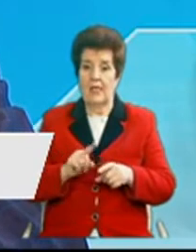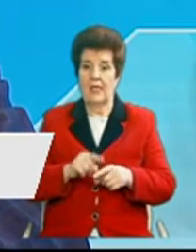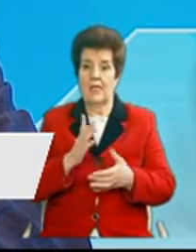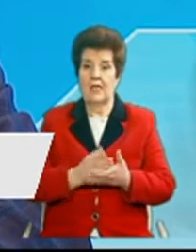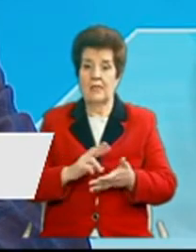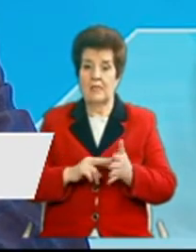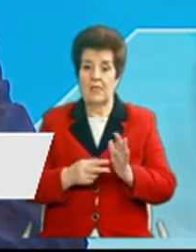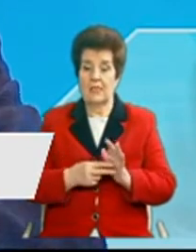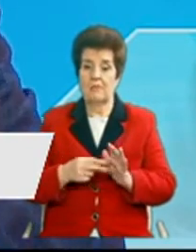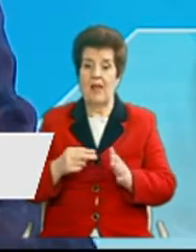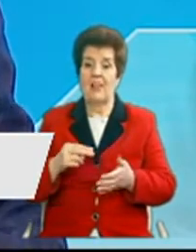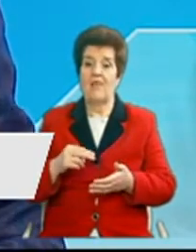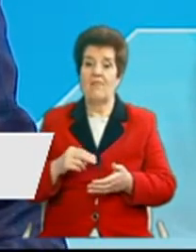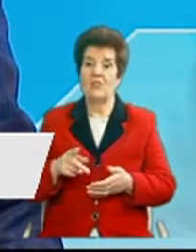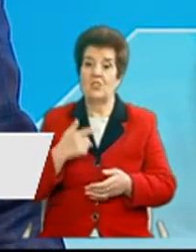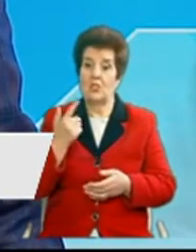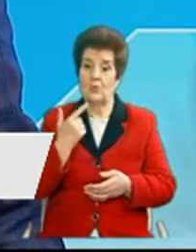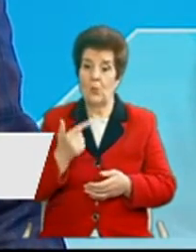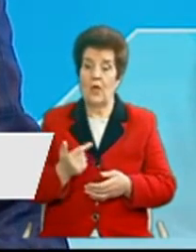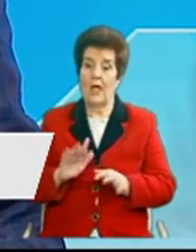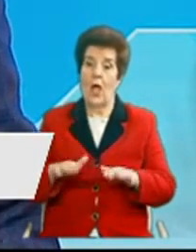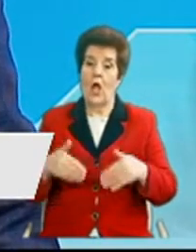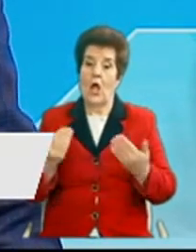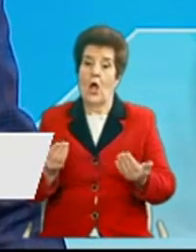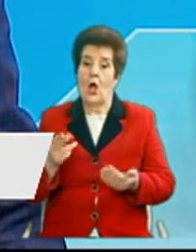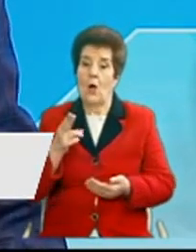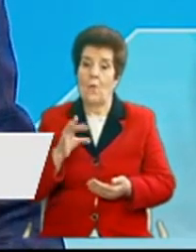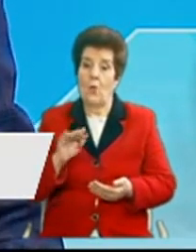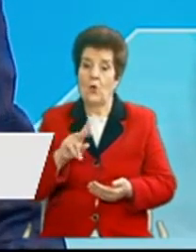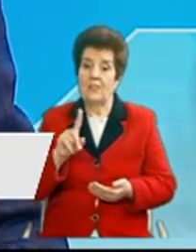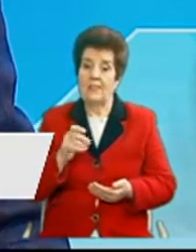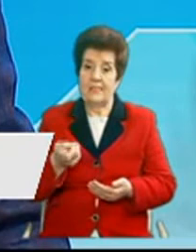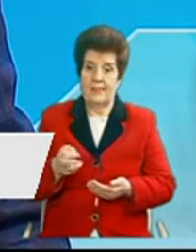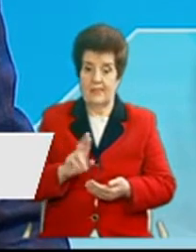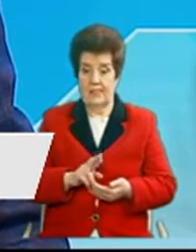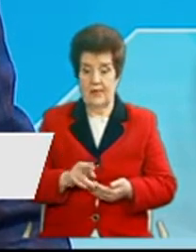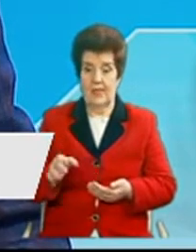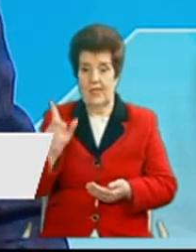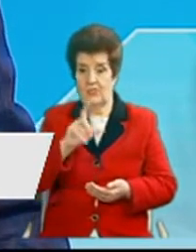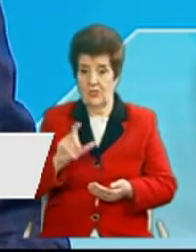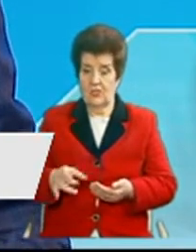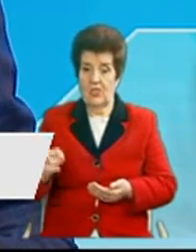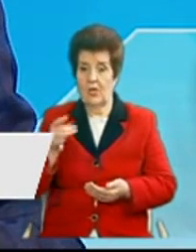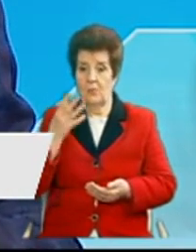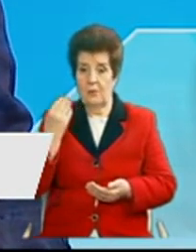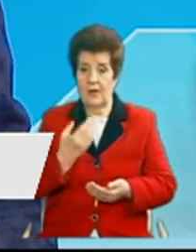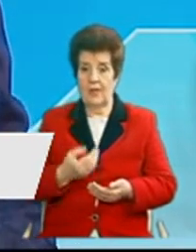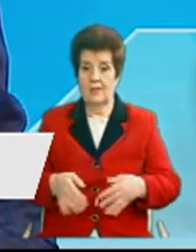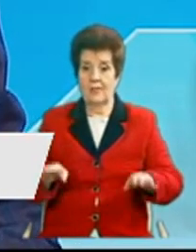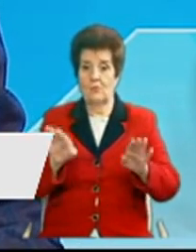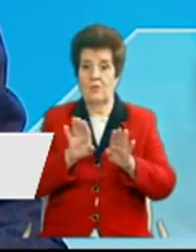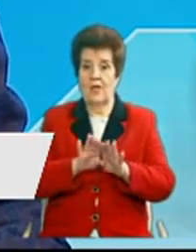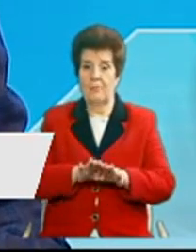plan extern să-și spună poziția cu referință la cetățenii și Republica Moldova, să nu se închine pe la